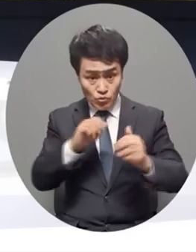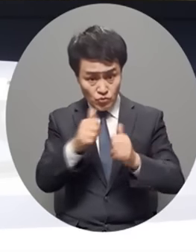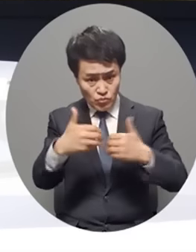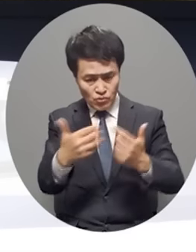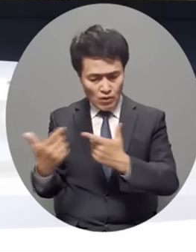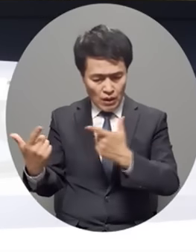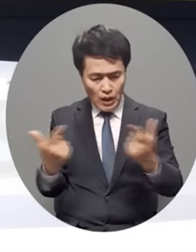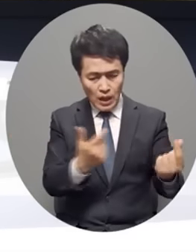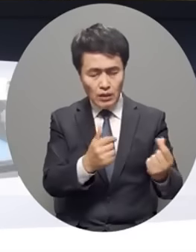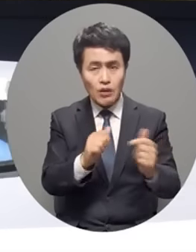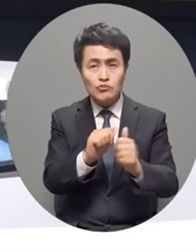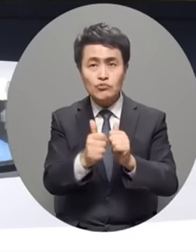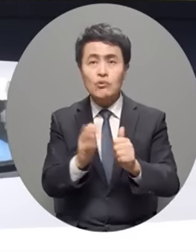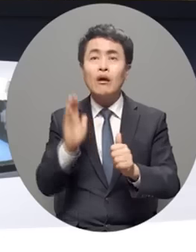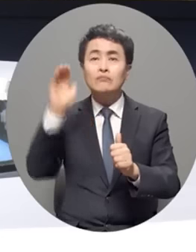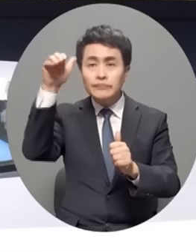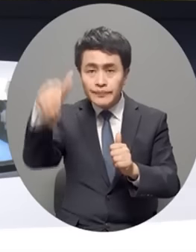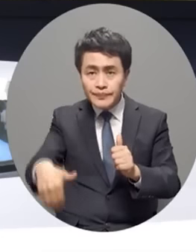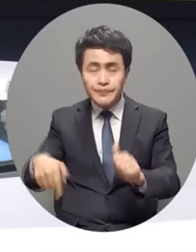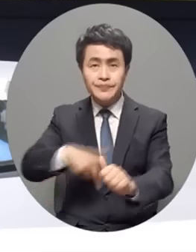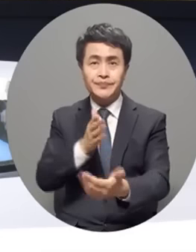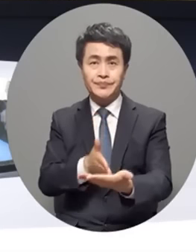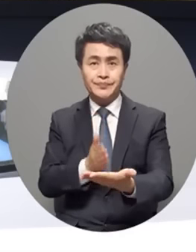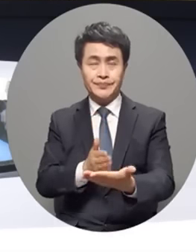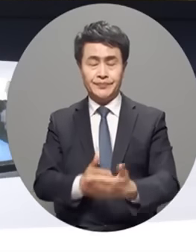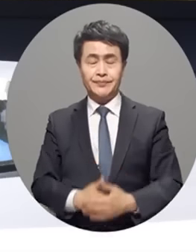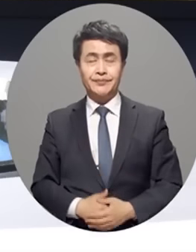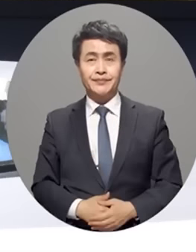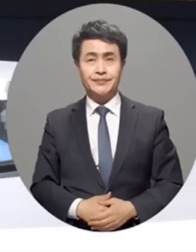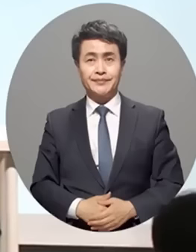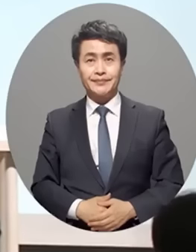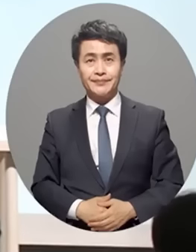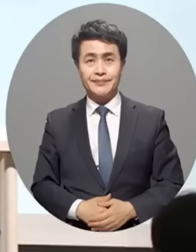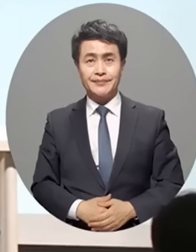함께 하락했습니다. 임소정 기자가 취재했습니다.